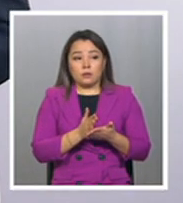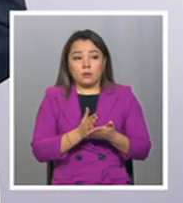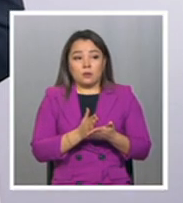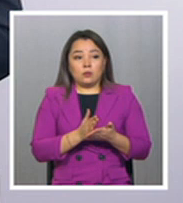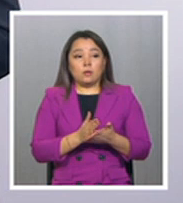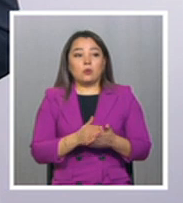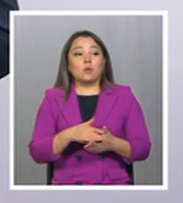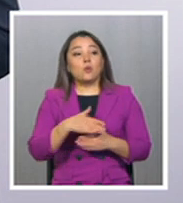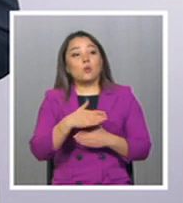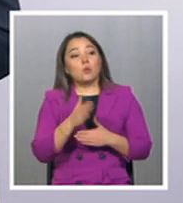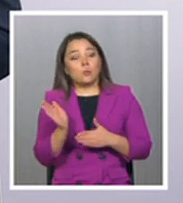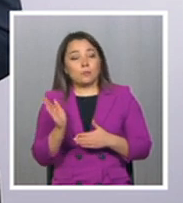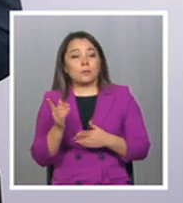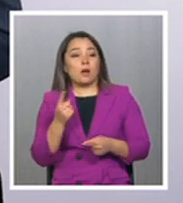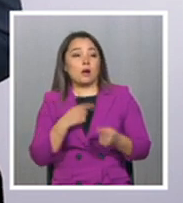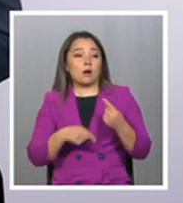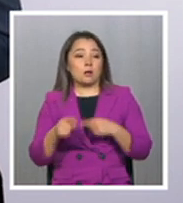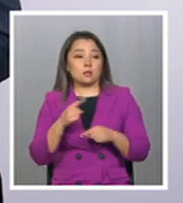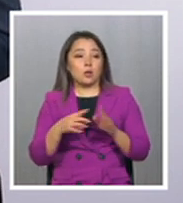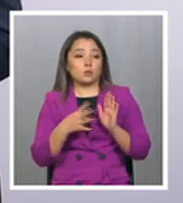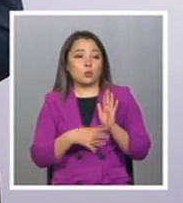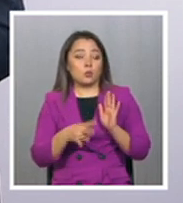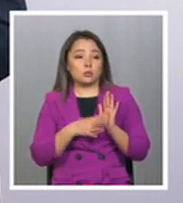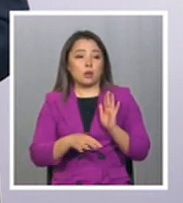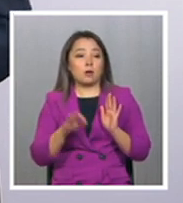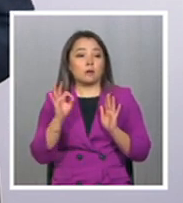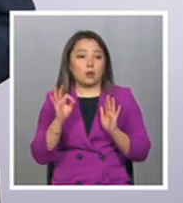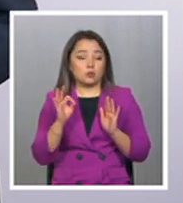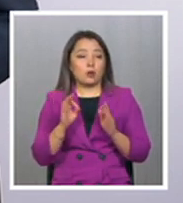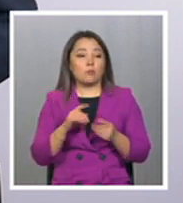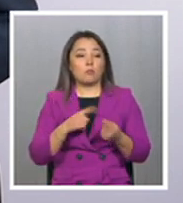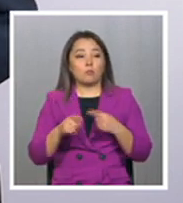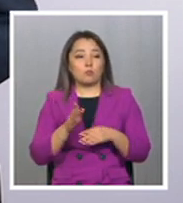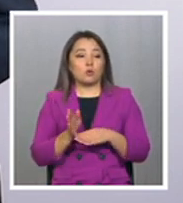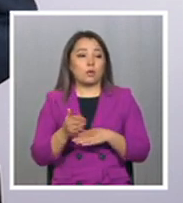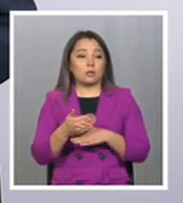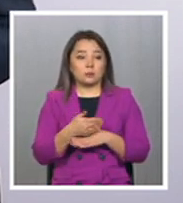оң жағы мен артқа қарай 90 градусқа бұрылады.